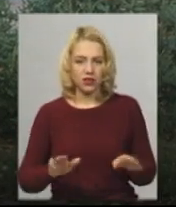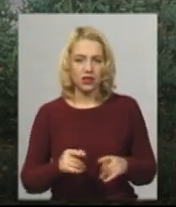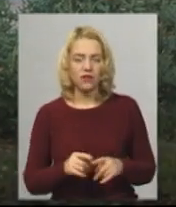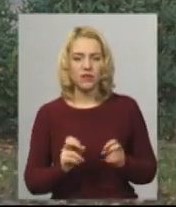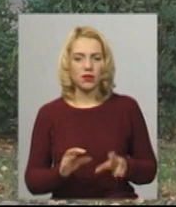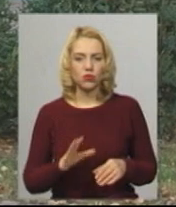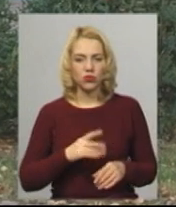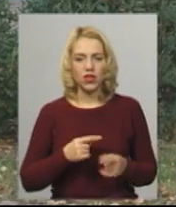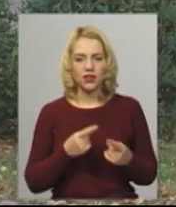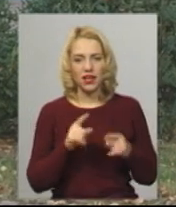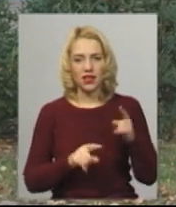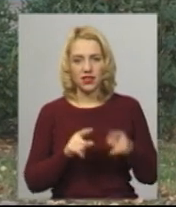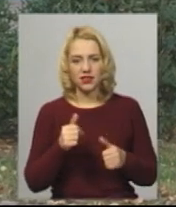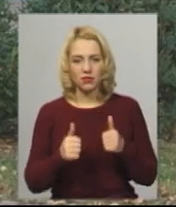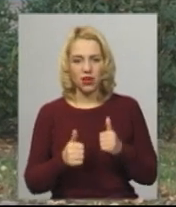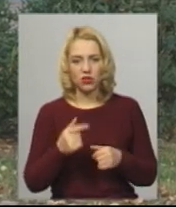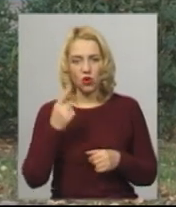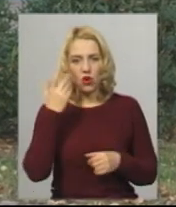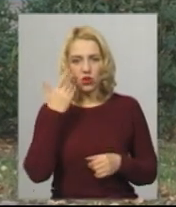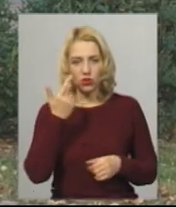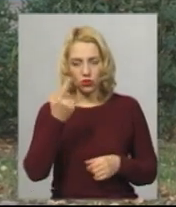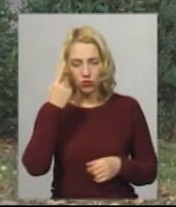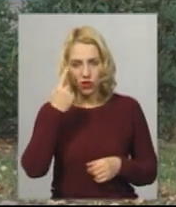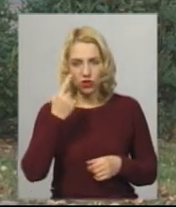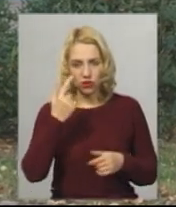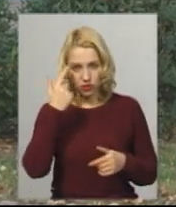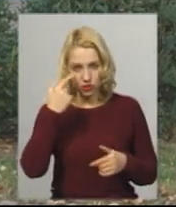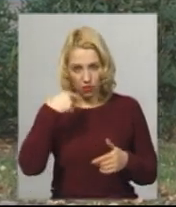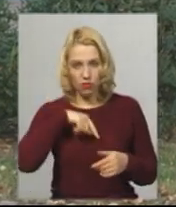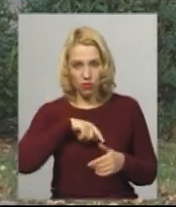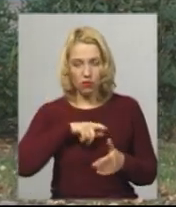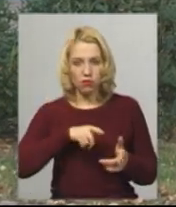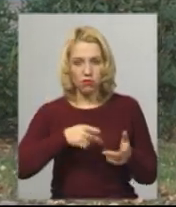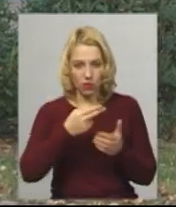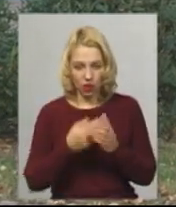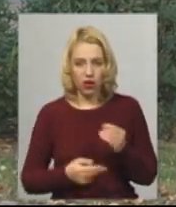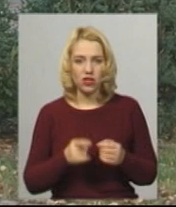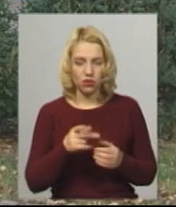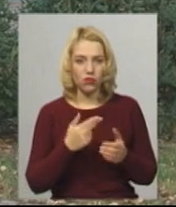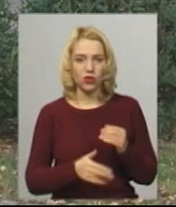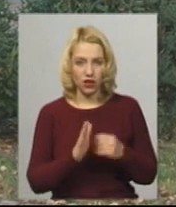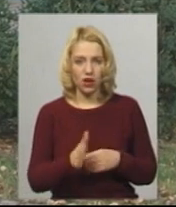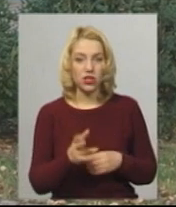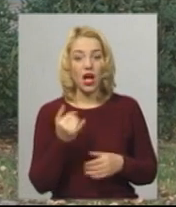на деяких змаганнях, коли ти думаєш, що ти програєш, ти проігруєш. А коли на таких серйозних змаганнях